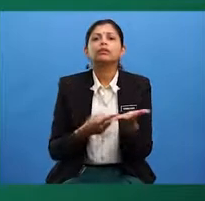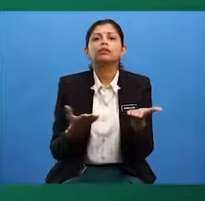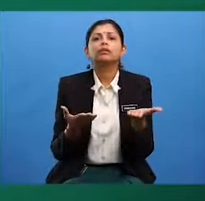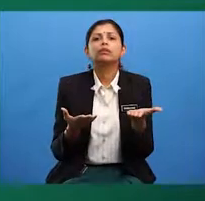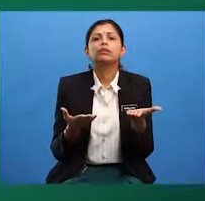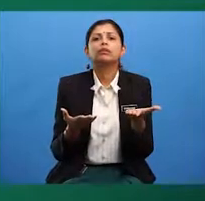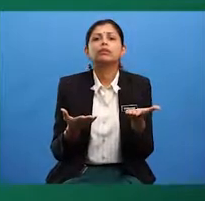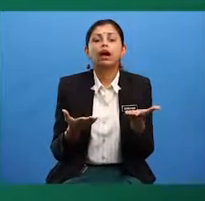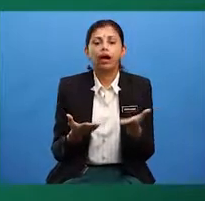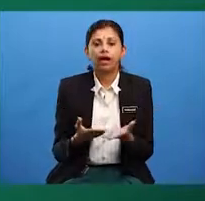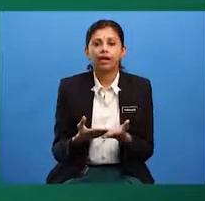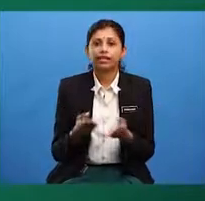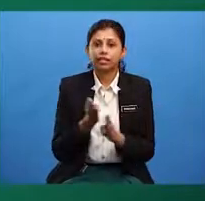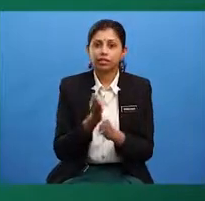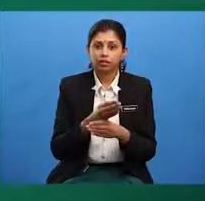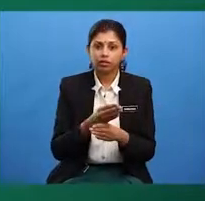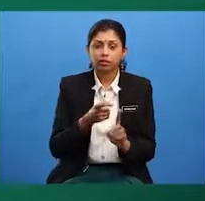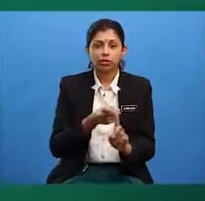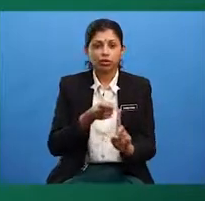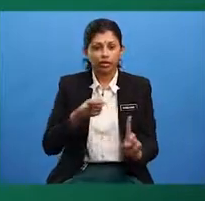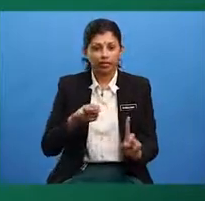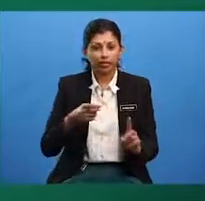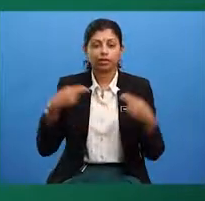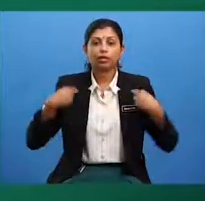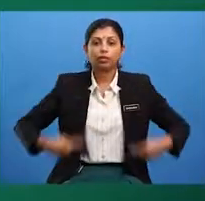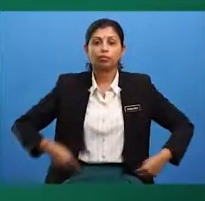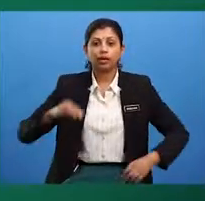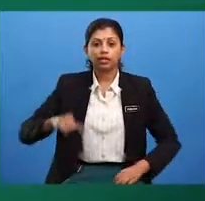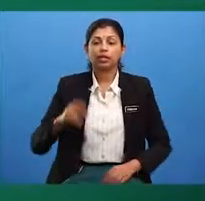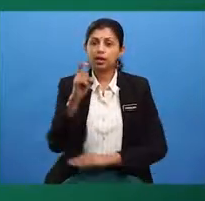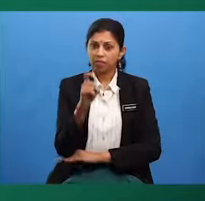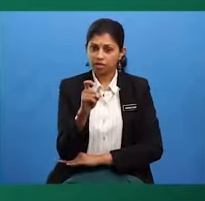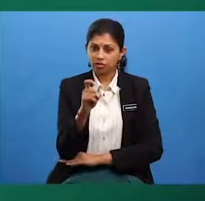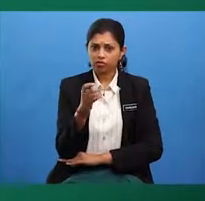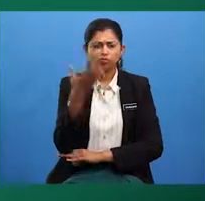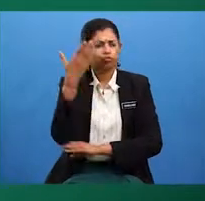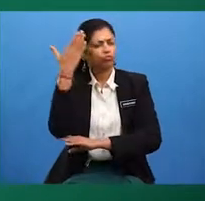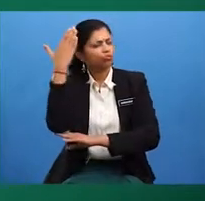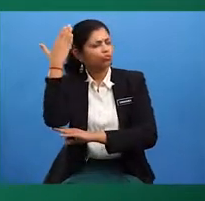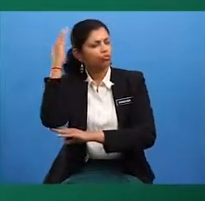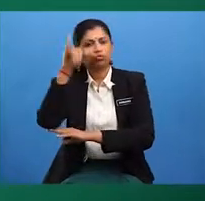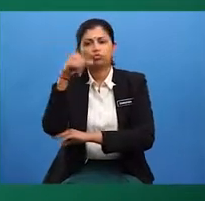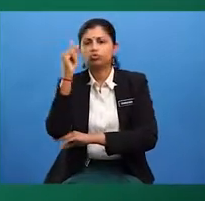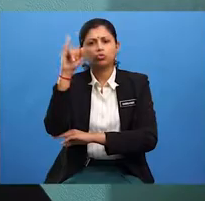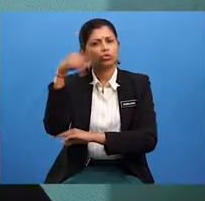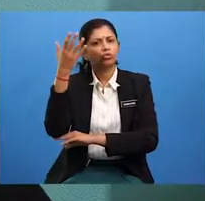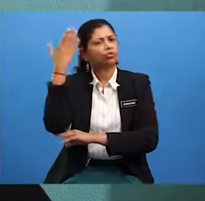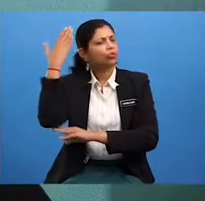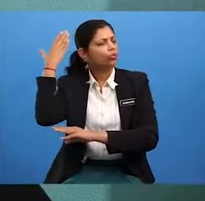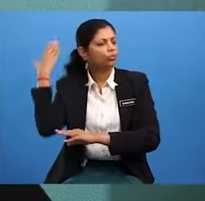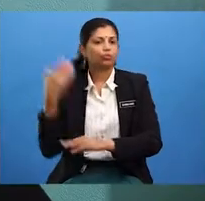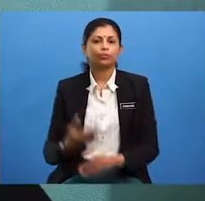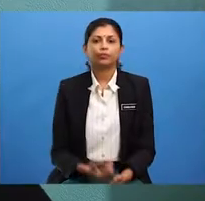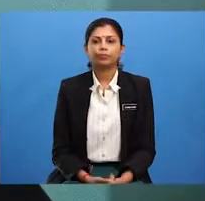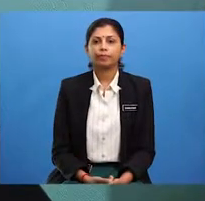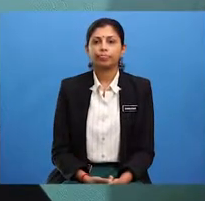Petroleum terbentuk daripada hidupan yang mati sejak berjuta-juta tahun dahulu.